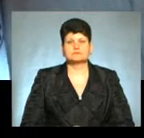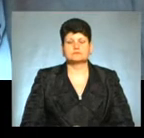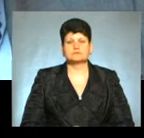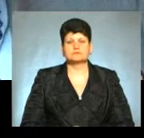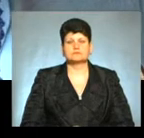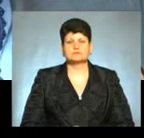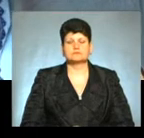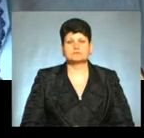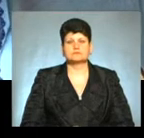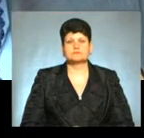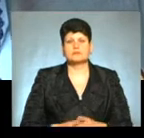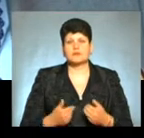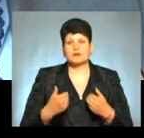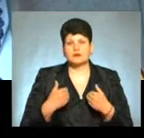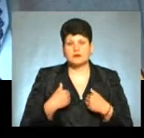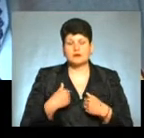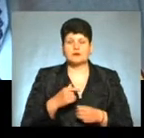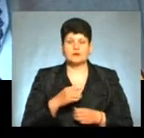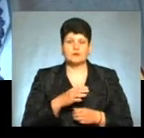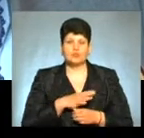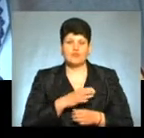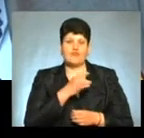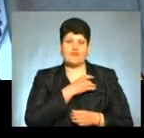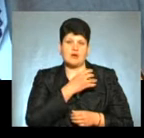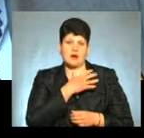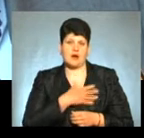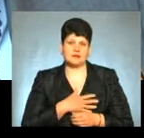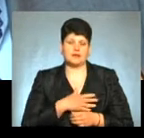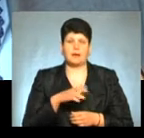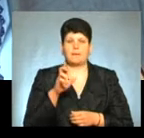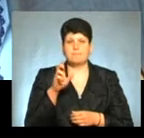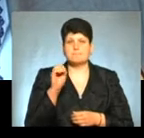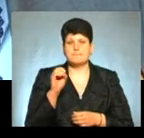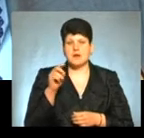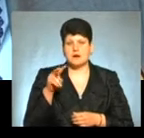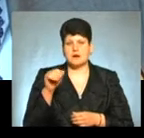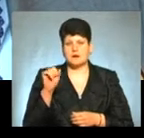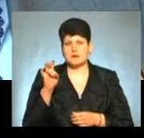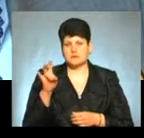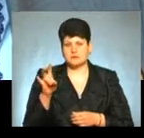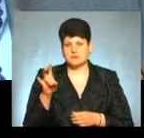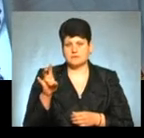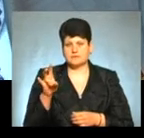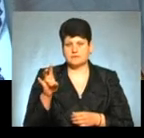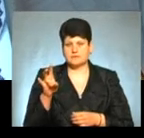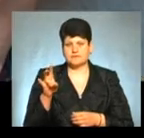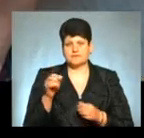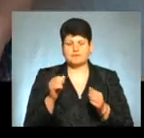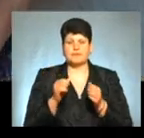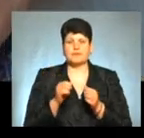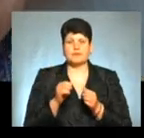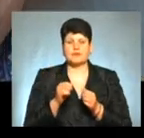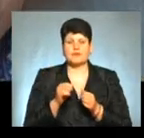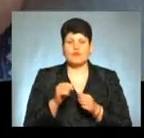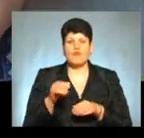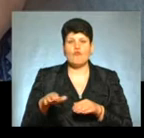Я був ранений в Берліні біля Тюргартен.